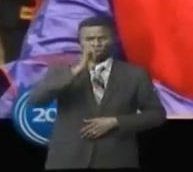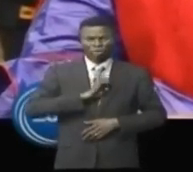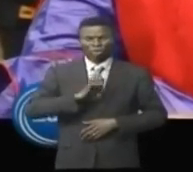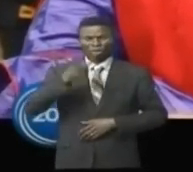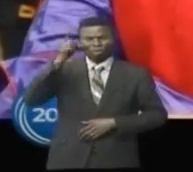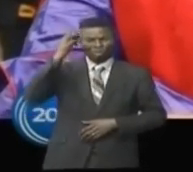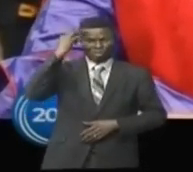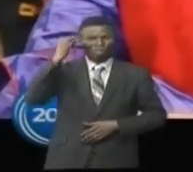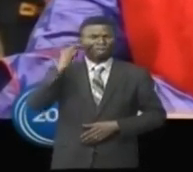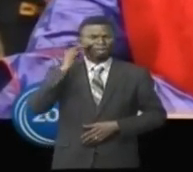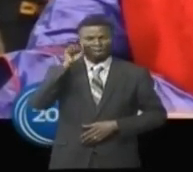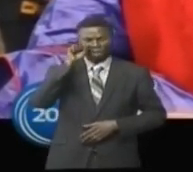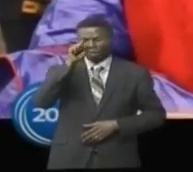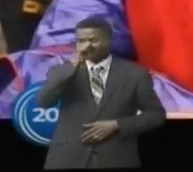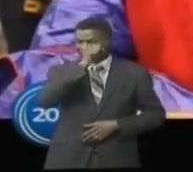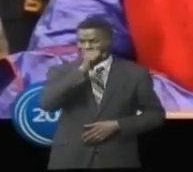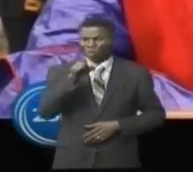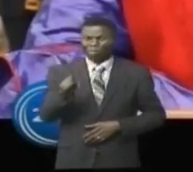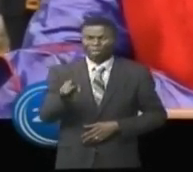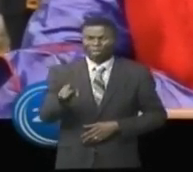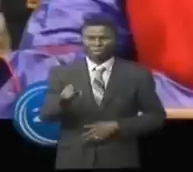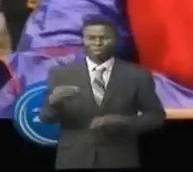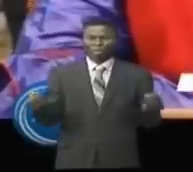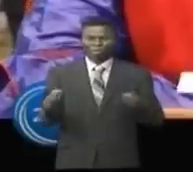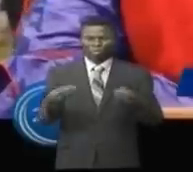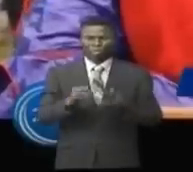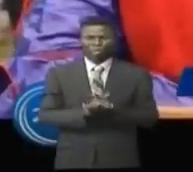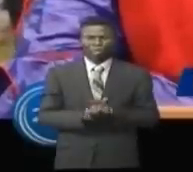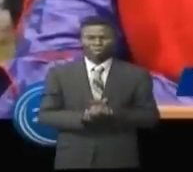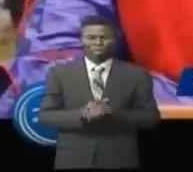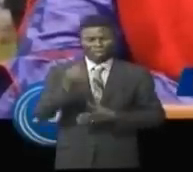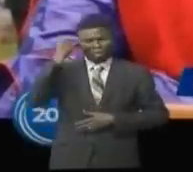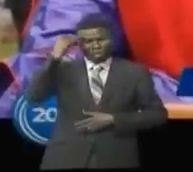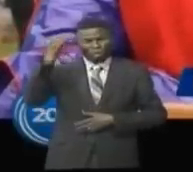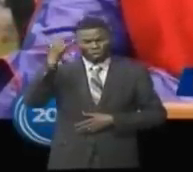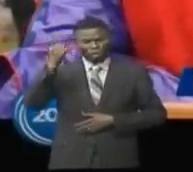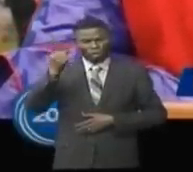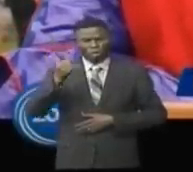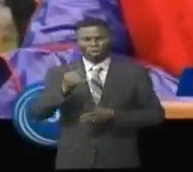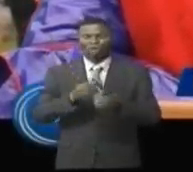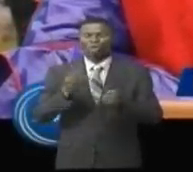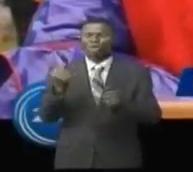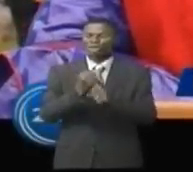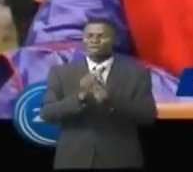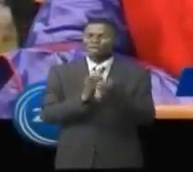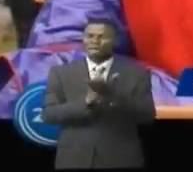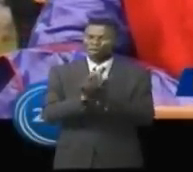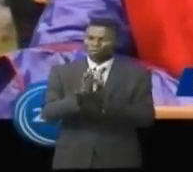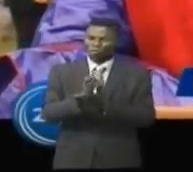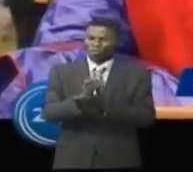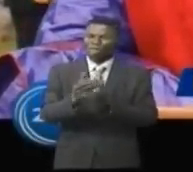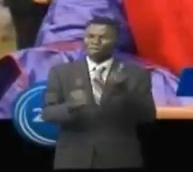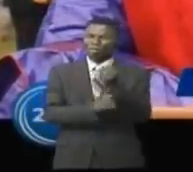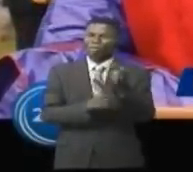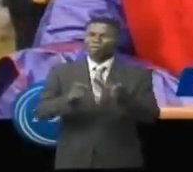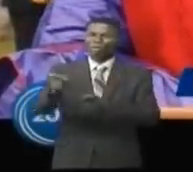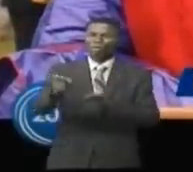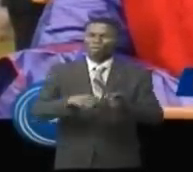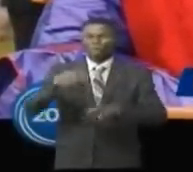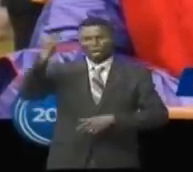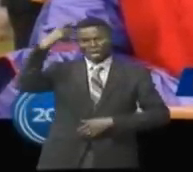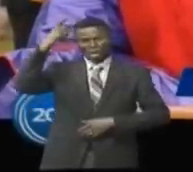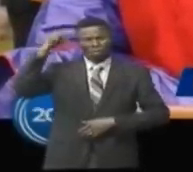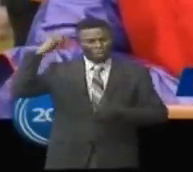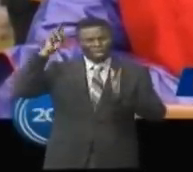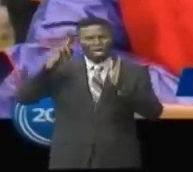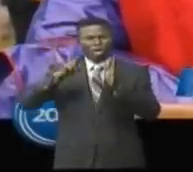Jean-Michel Samalou Kondé pour son sens managérial avec lequel il conduit la politique du